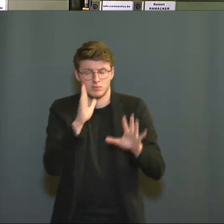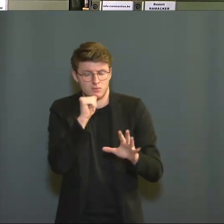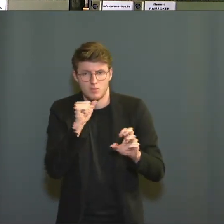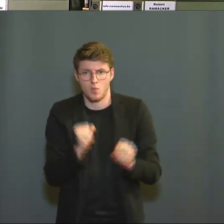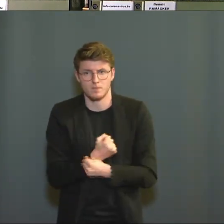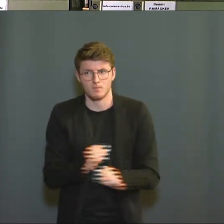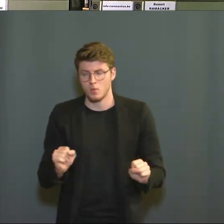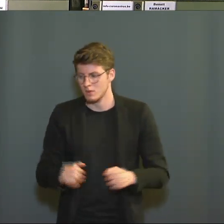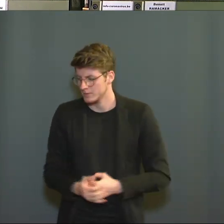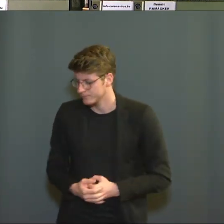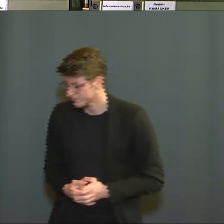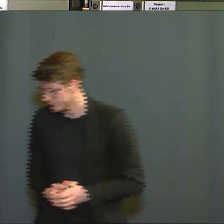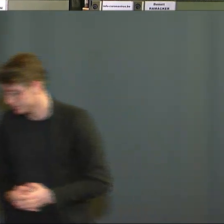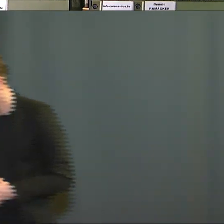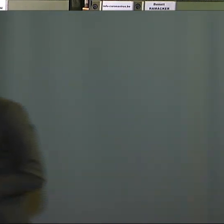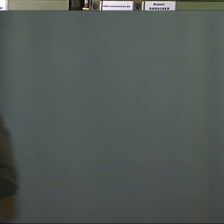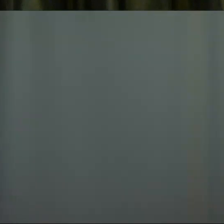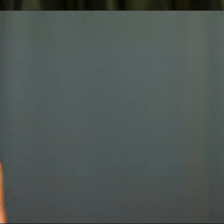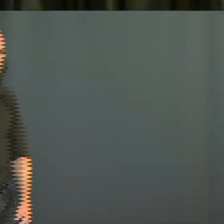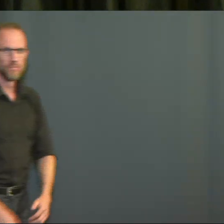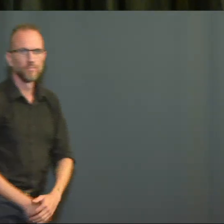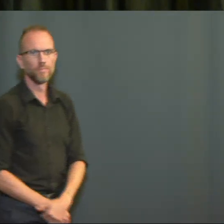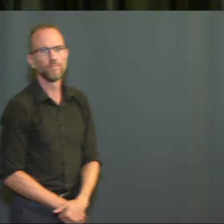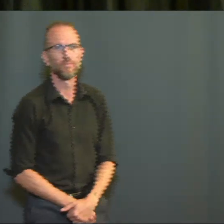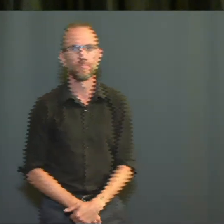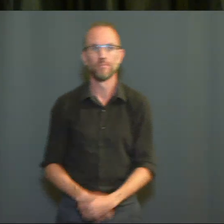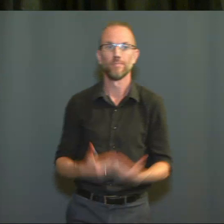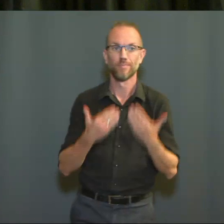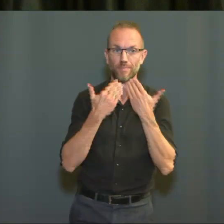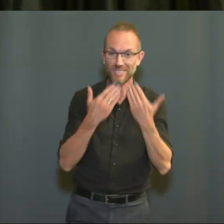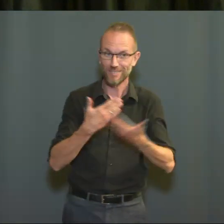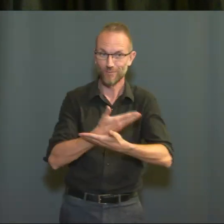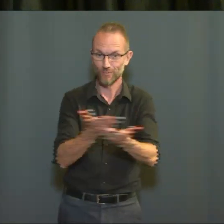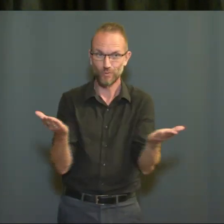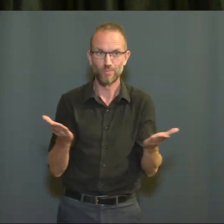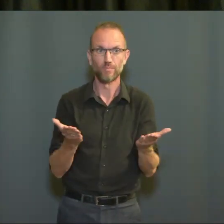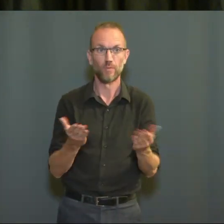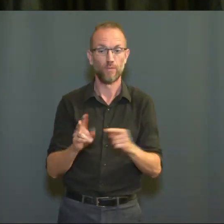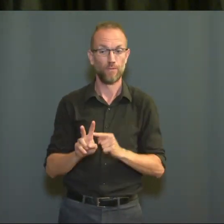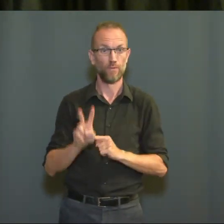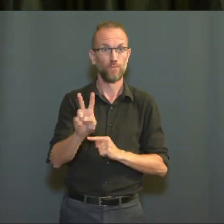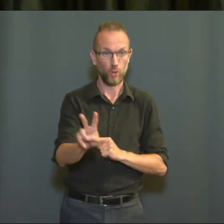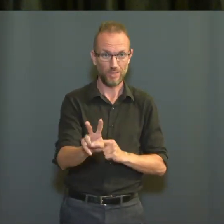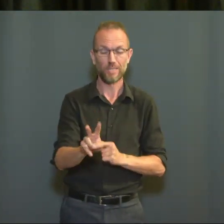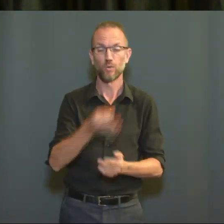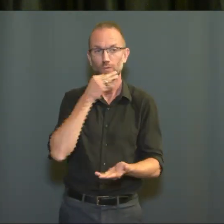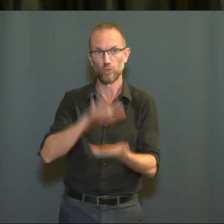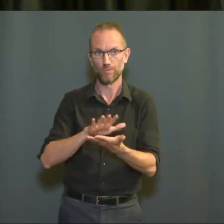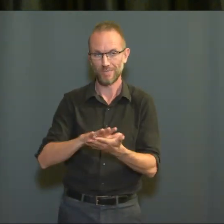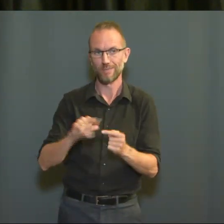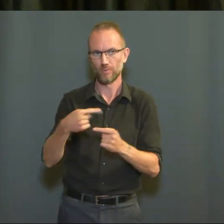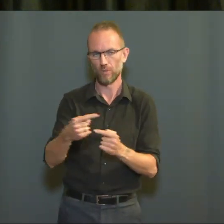Merci. Merci à toutes et tous. On se retrouve vendredi à 11h pour un nouveau point